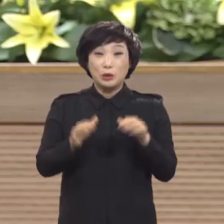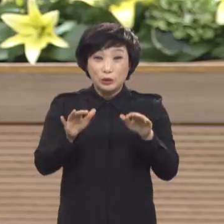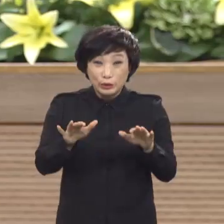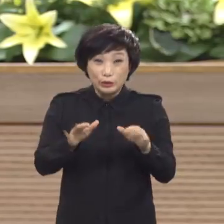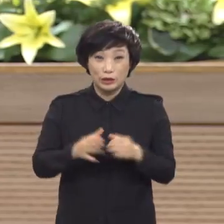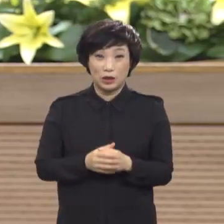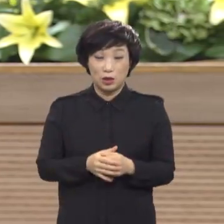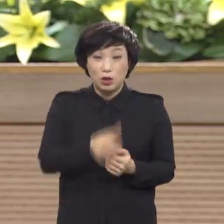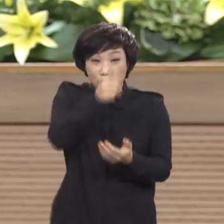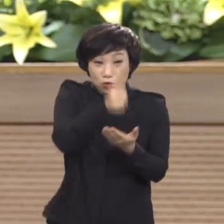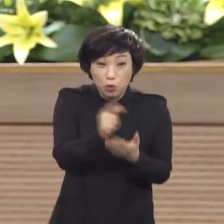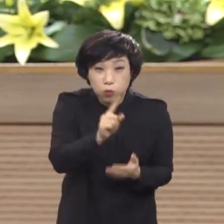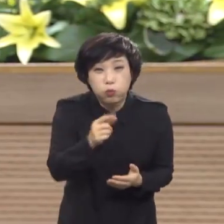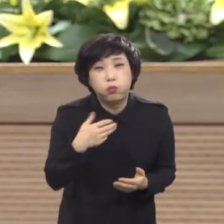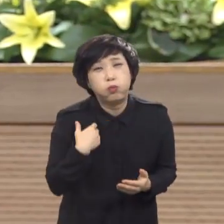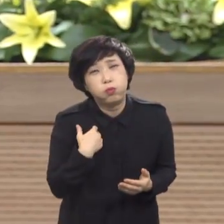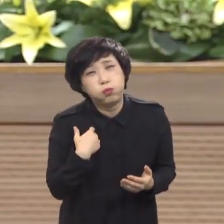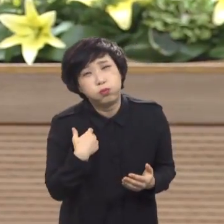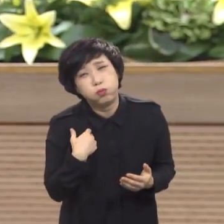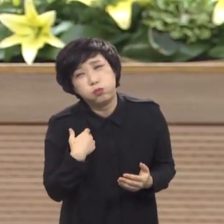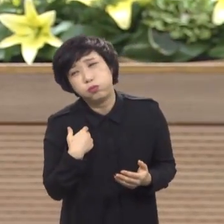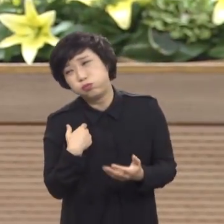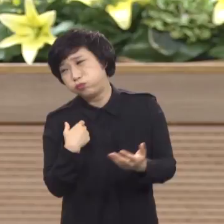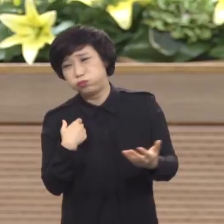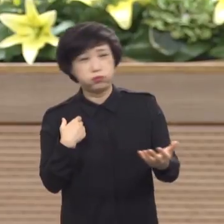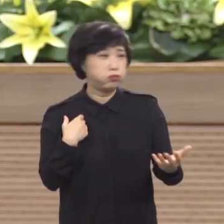그런데 죄가 무엇인지를 모르고